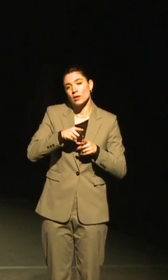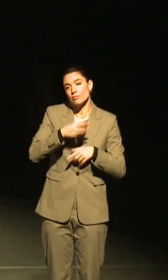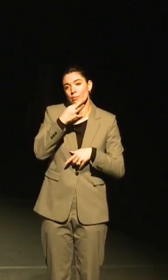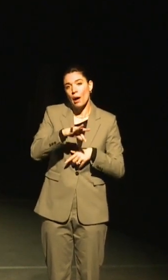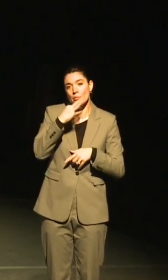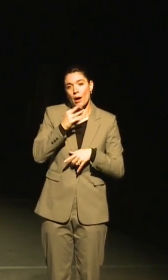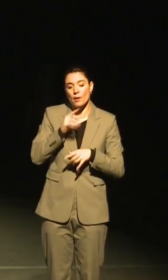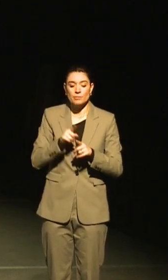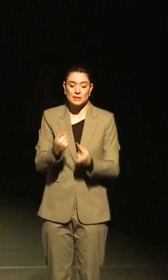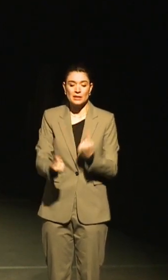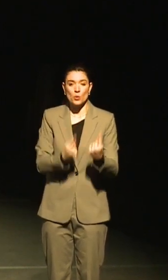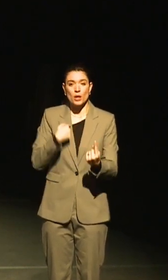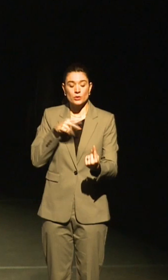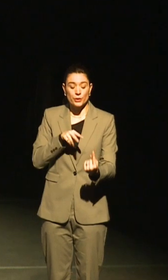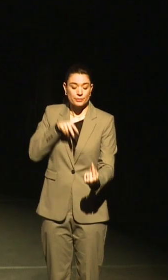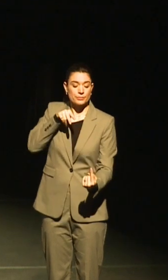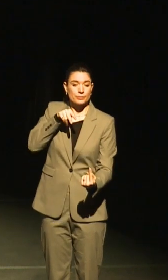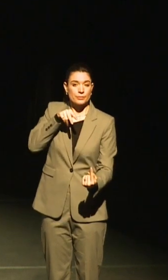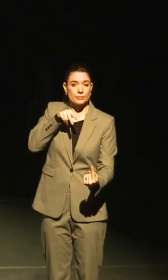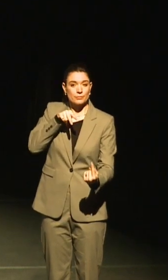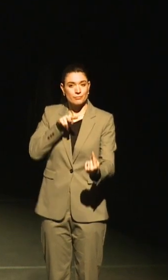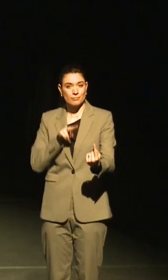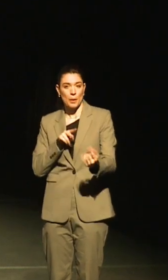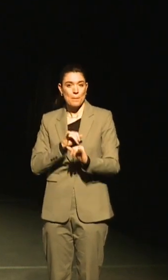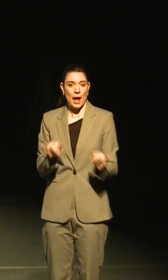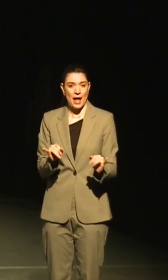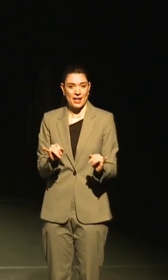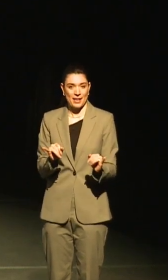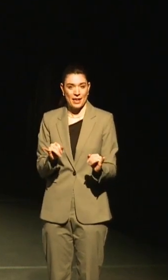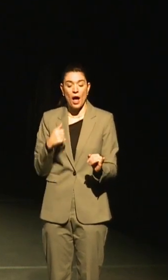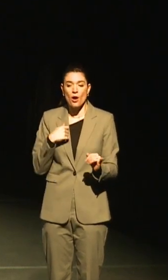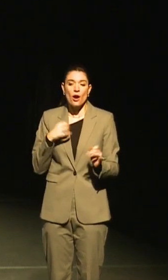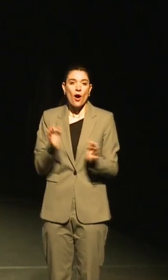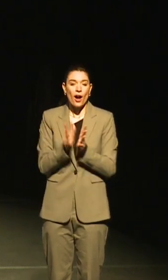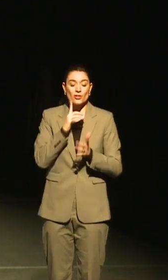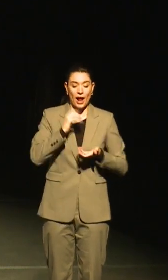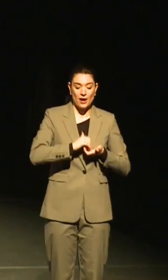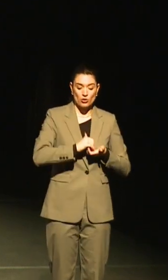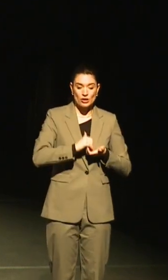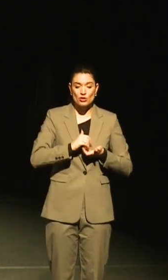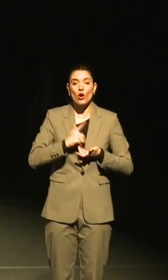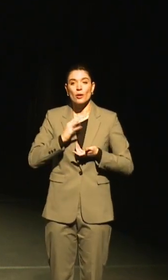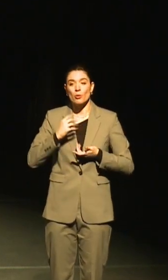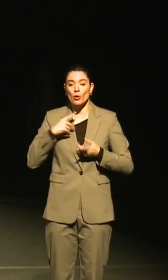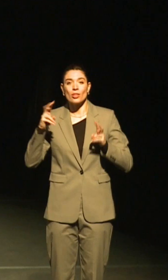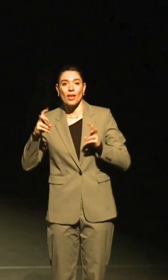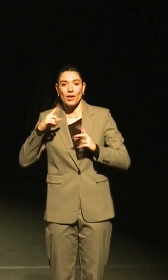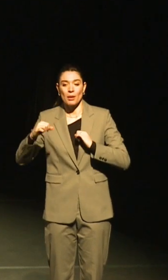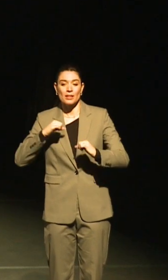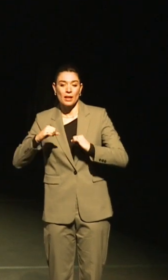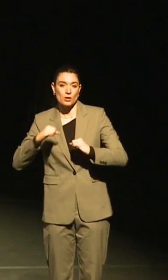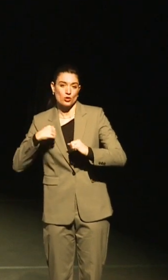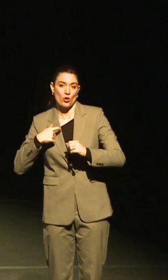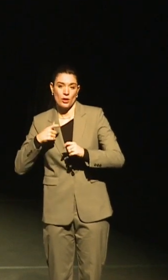vero per cui ho portato la direzione del personale dentro l'associazione è perché quando in quella